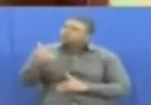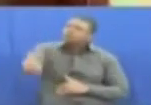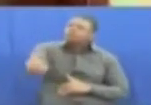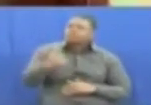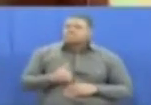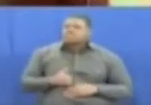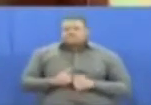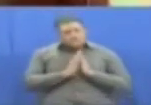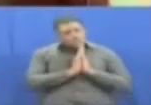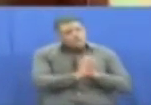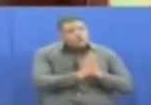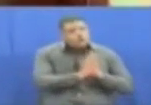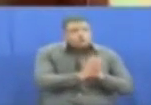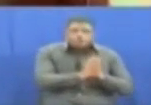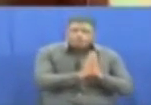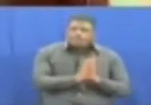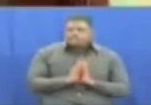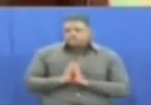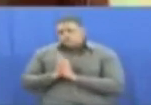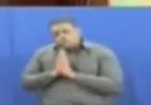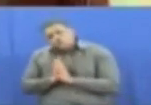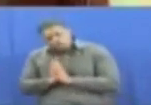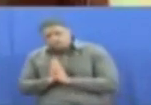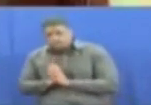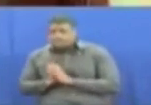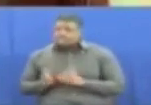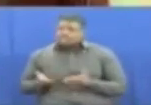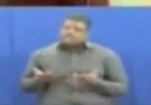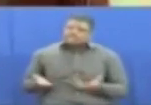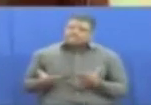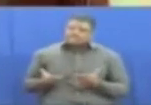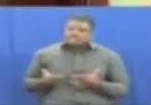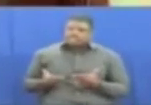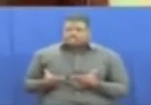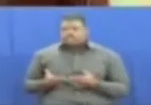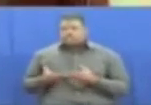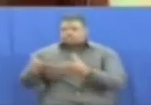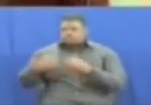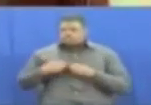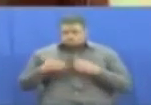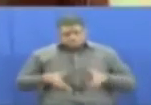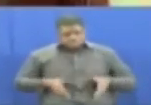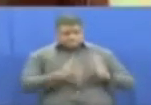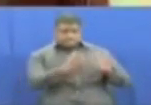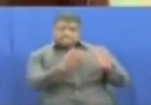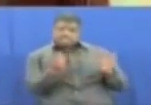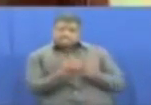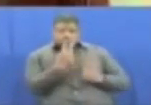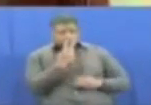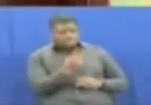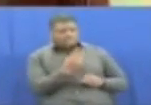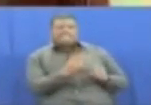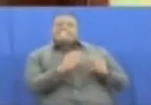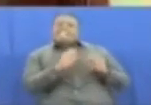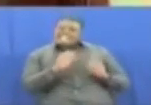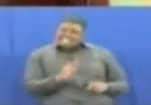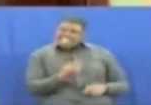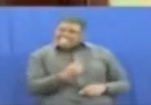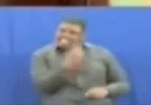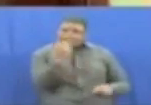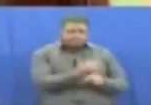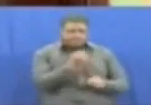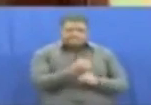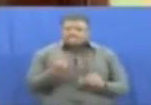nakuomba sana, na nashukuru kwamba umechukua meza kama spika yetu kuanza kuangalia nini tunafanya sisi kama